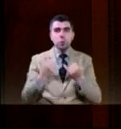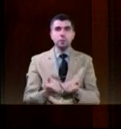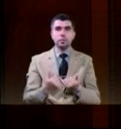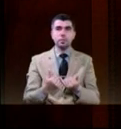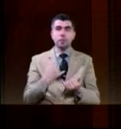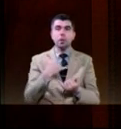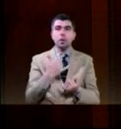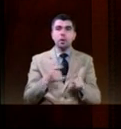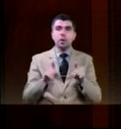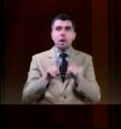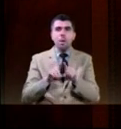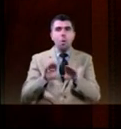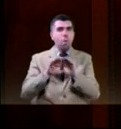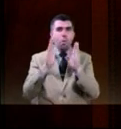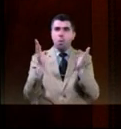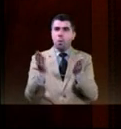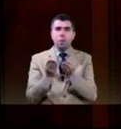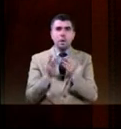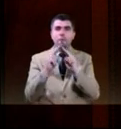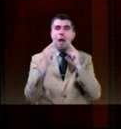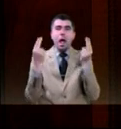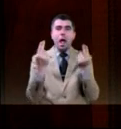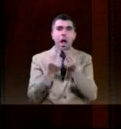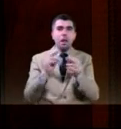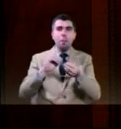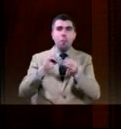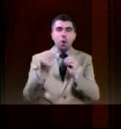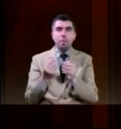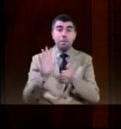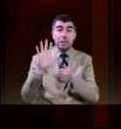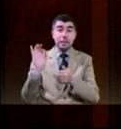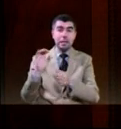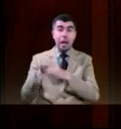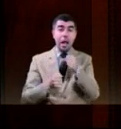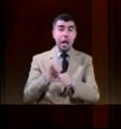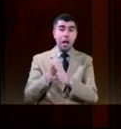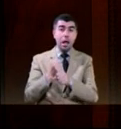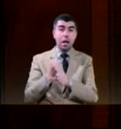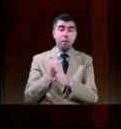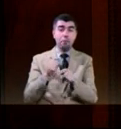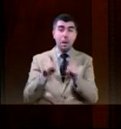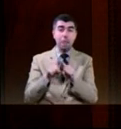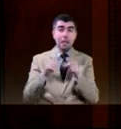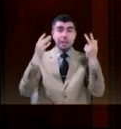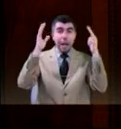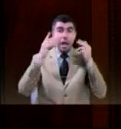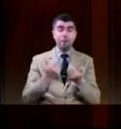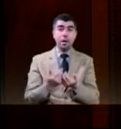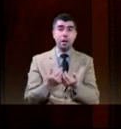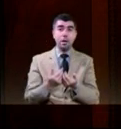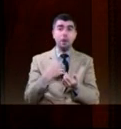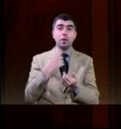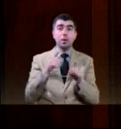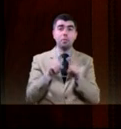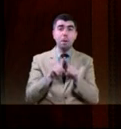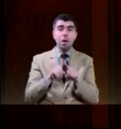ولكنه هذا عالمي يقع في العالم كله. والا هاد 60 سنه واش حنايا عندنا في الثقافه ديالنا 60 سنه؟ حنا كنا كنعرفوا نبقوا